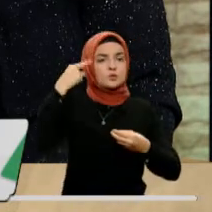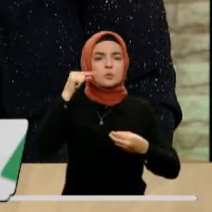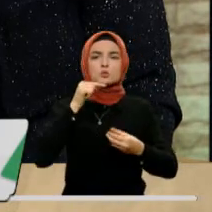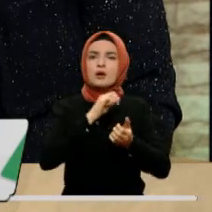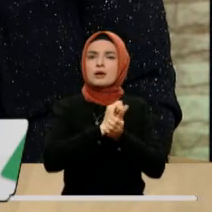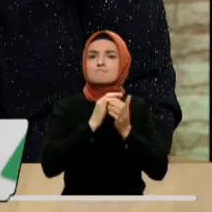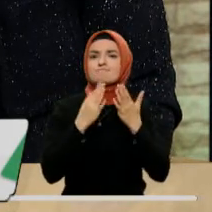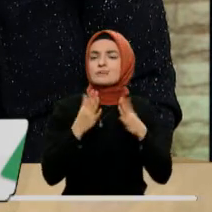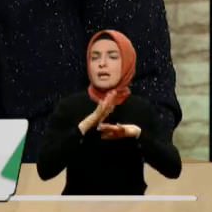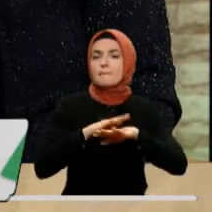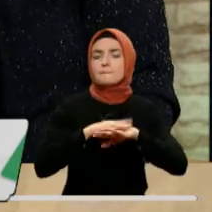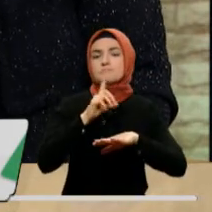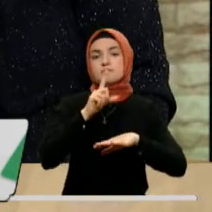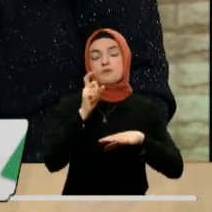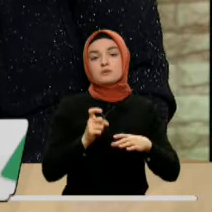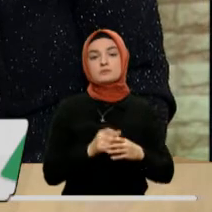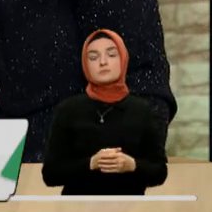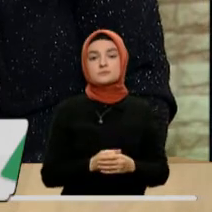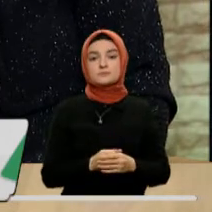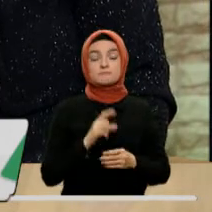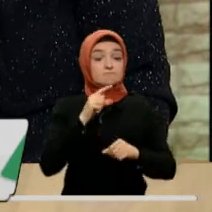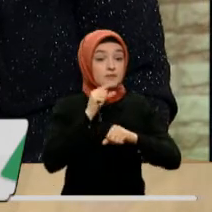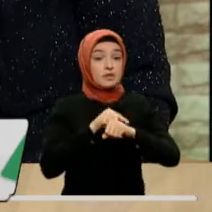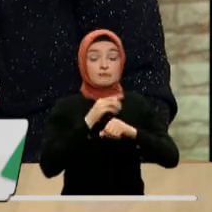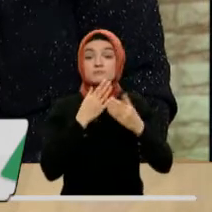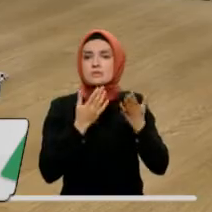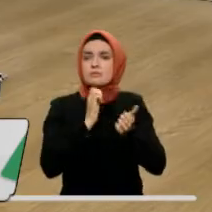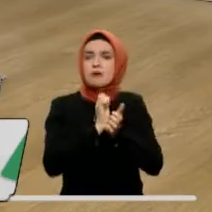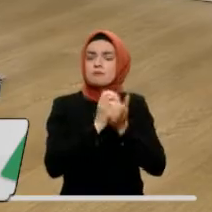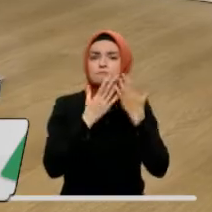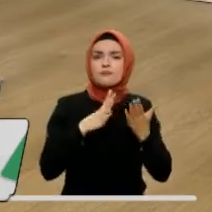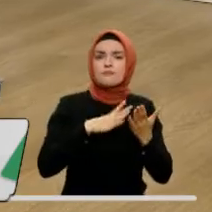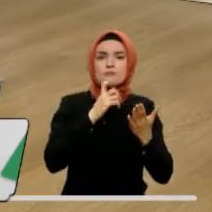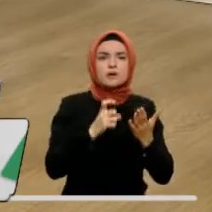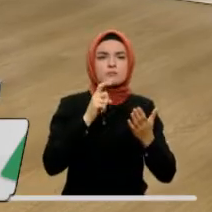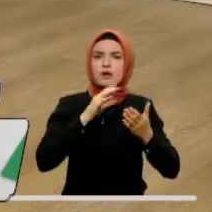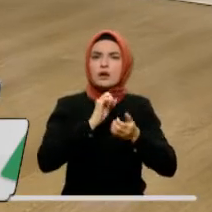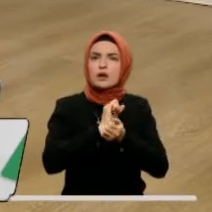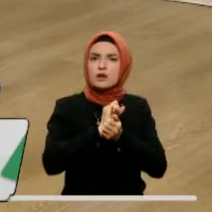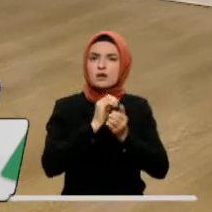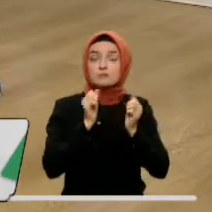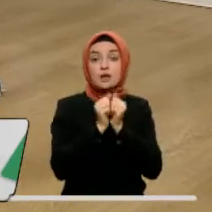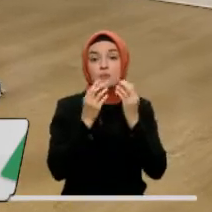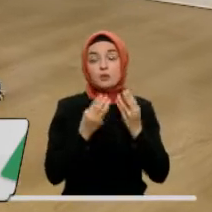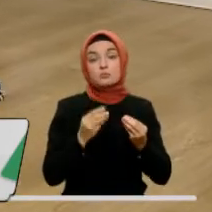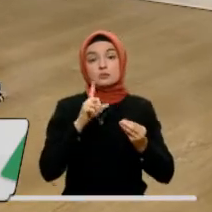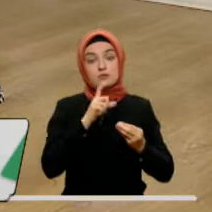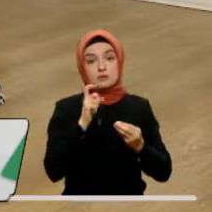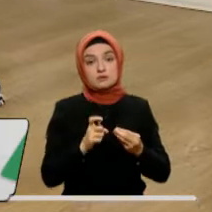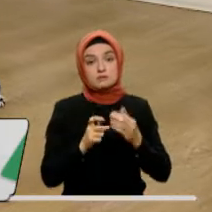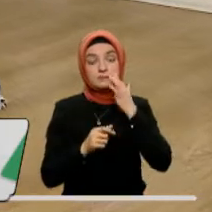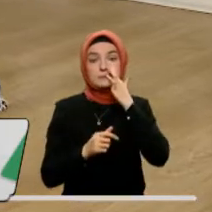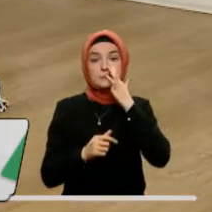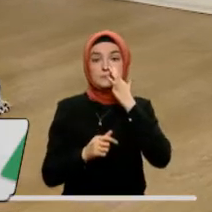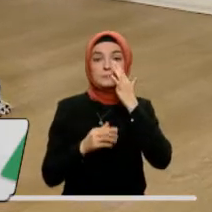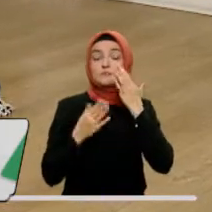tavrı yine biraz önce söylediğiniz gibi. Yok. Bir dakika oğlum. Hani nasıl bir aile var? Aileler mi bir araya gelmeli? Yok, neler evet. Beklenildiği mi konuşulmalı?